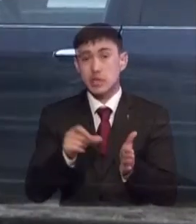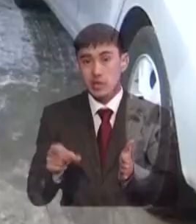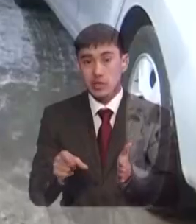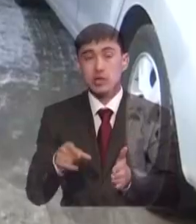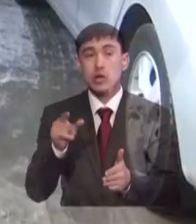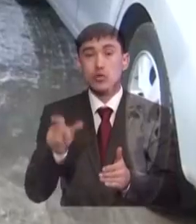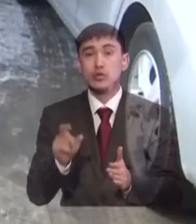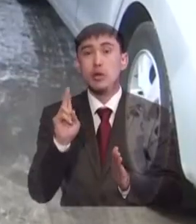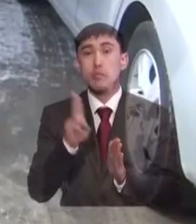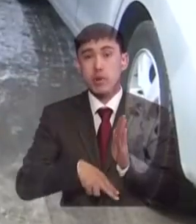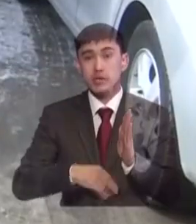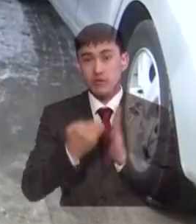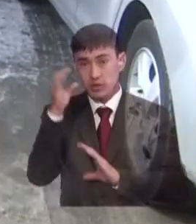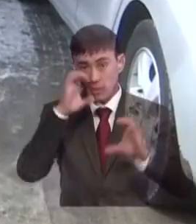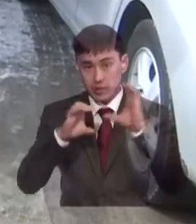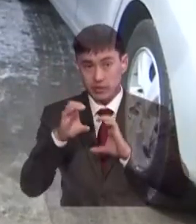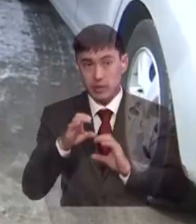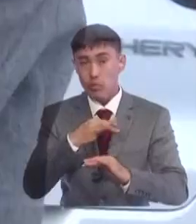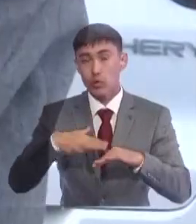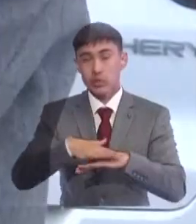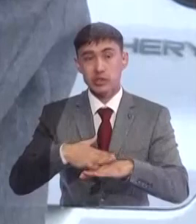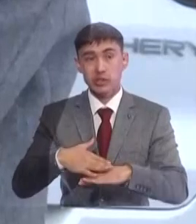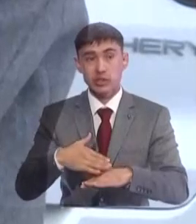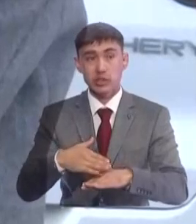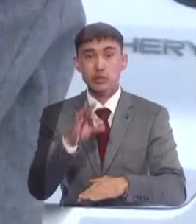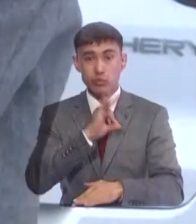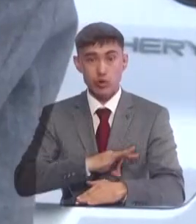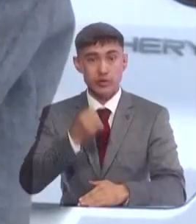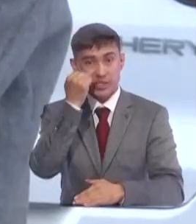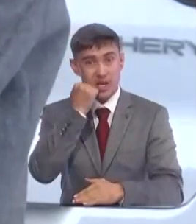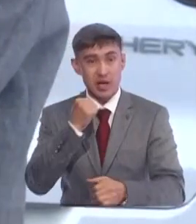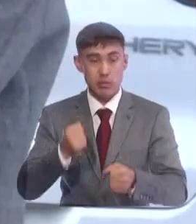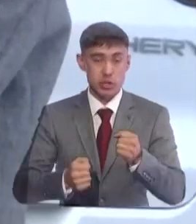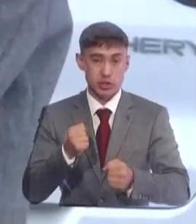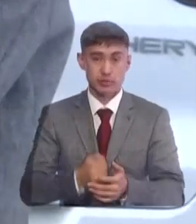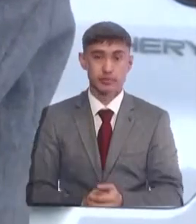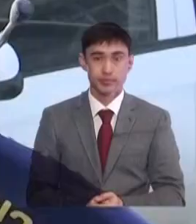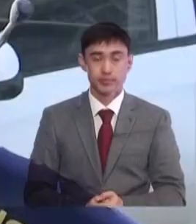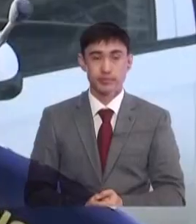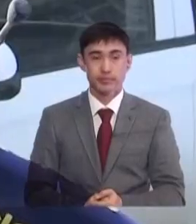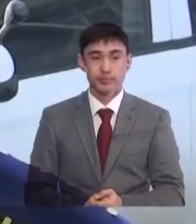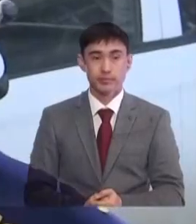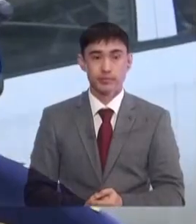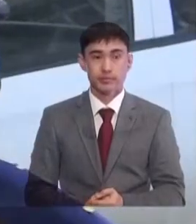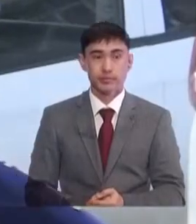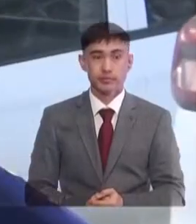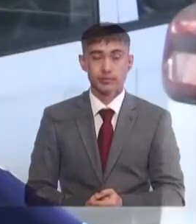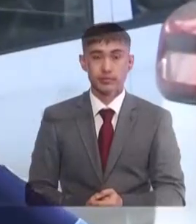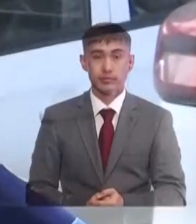и люди без высшего образования. При этом многие из них вынуждены использовать старые модели автомашин.